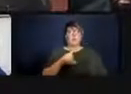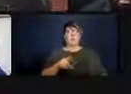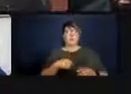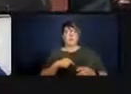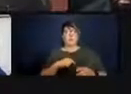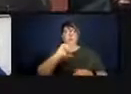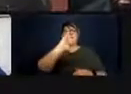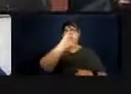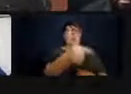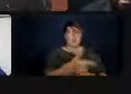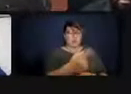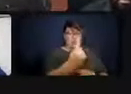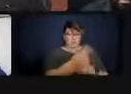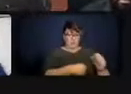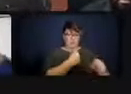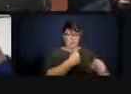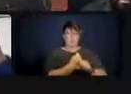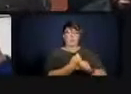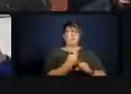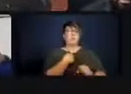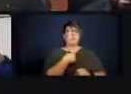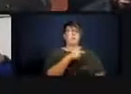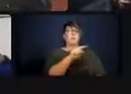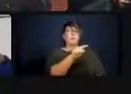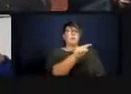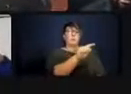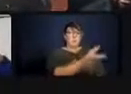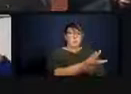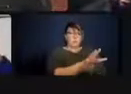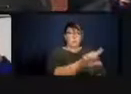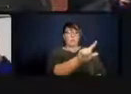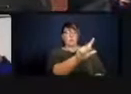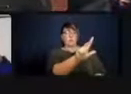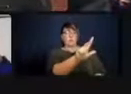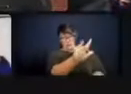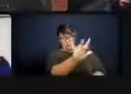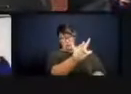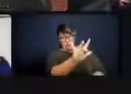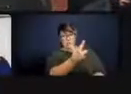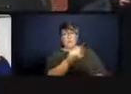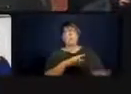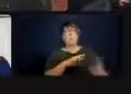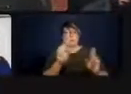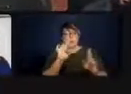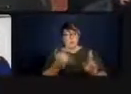Western ambayo kufikia mwaka wa 2024-2025